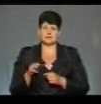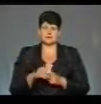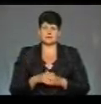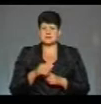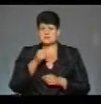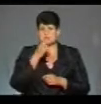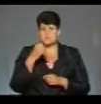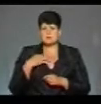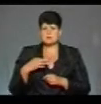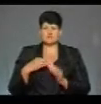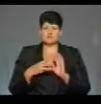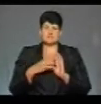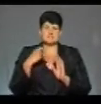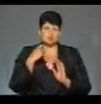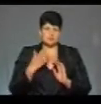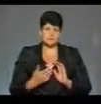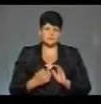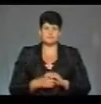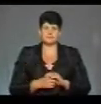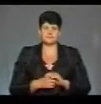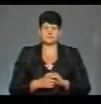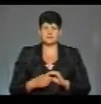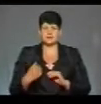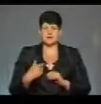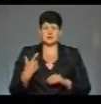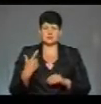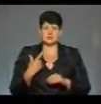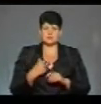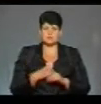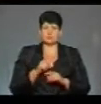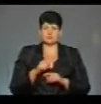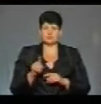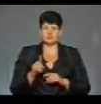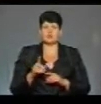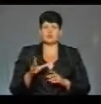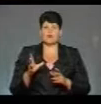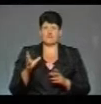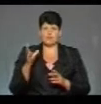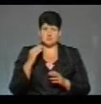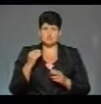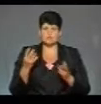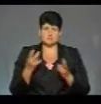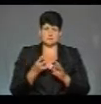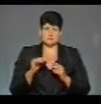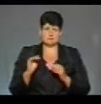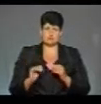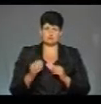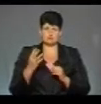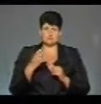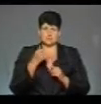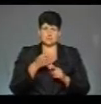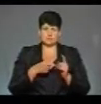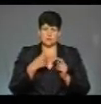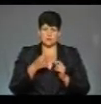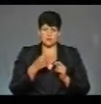Старшому сину 8 років. Я його щеплю, тому що вважаю необхідною. Меншому 4 рочки з